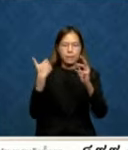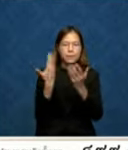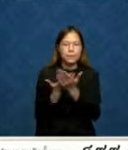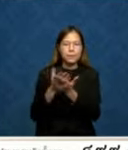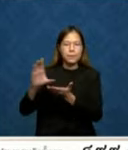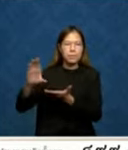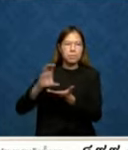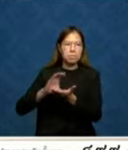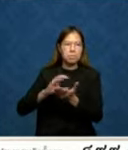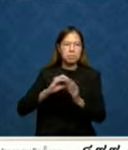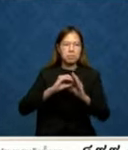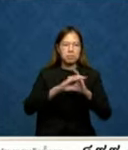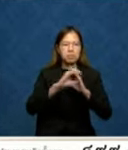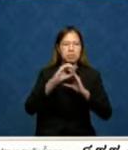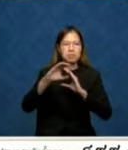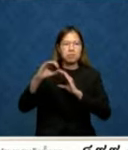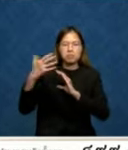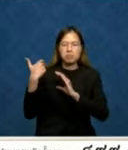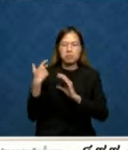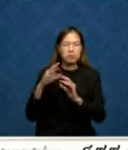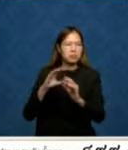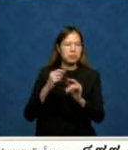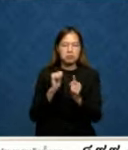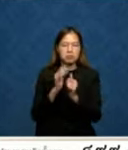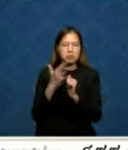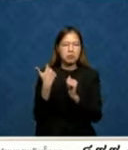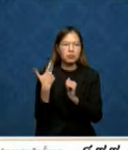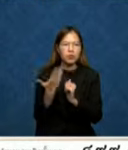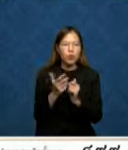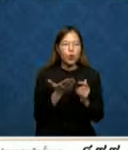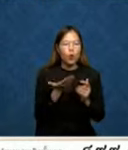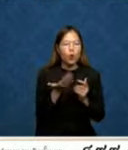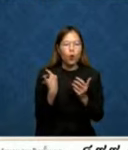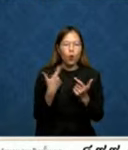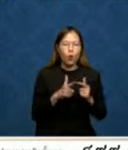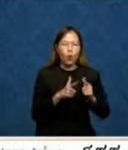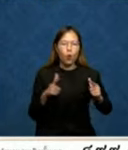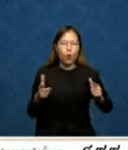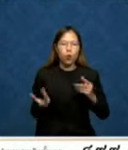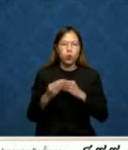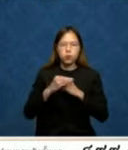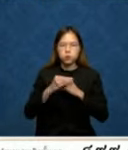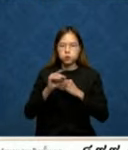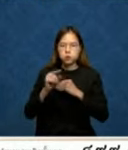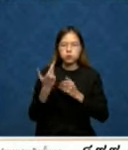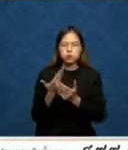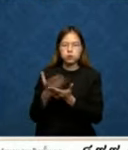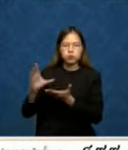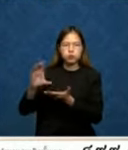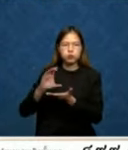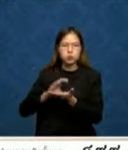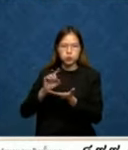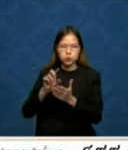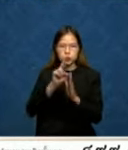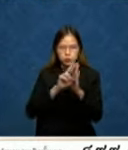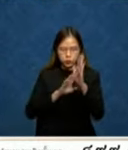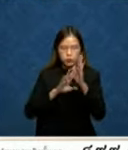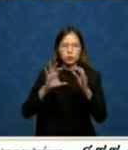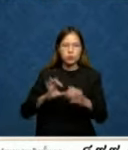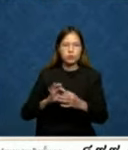จ่ายงบประมาณไม่ทันหน่วยรับงบประมาณสามารถขอขยายเวลาการขอเบิกเงินจากคลังได้ตามระเบียบที่เกี่ยวข้อง